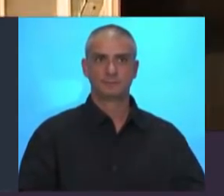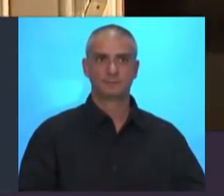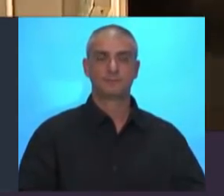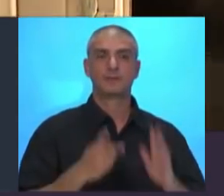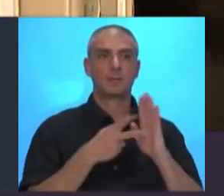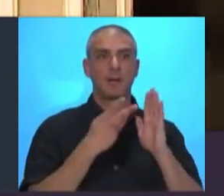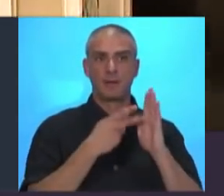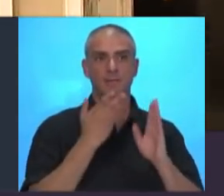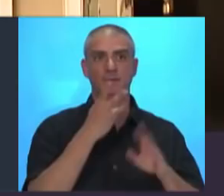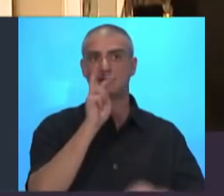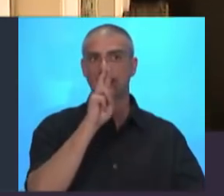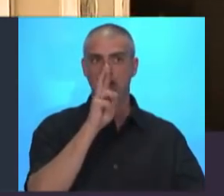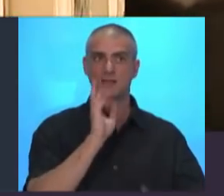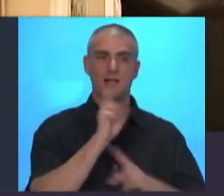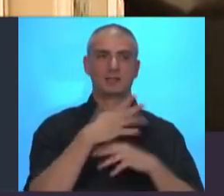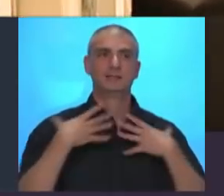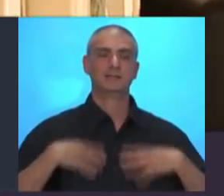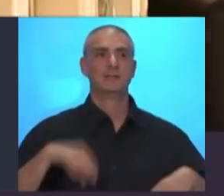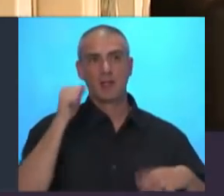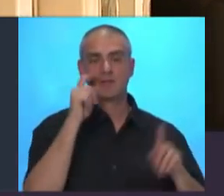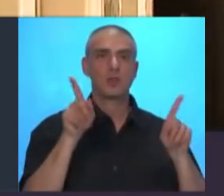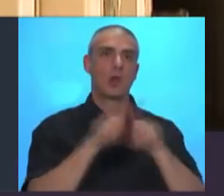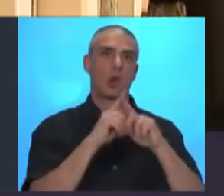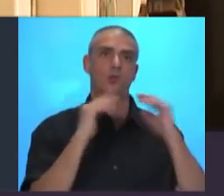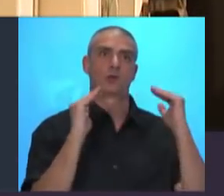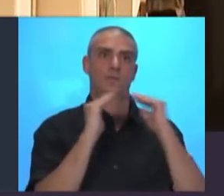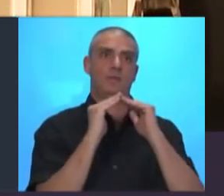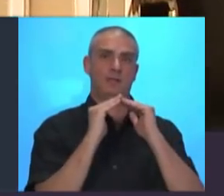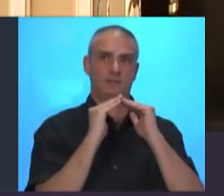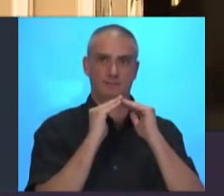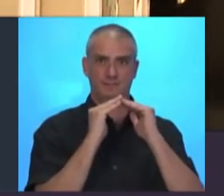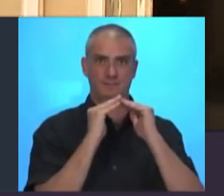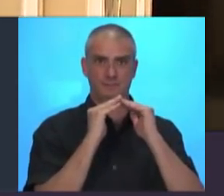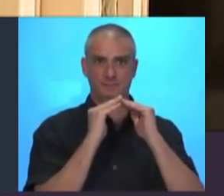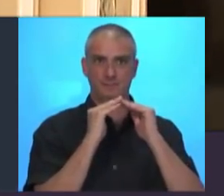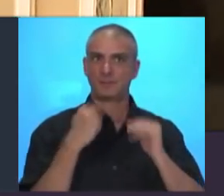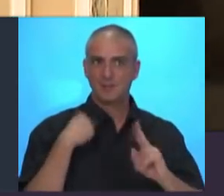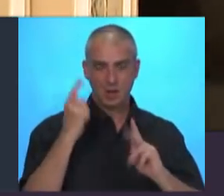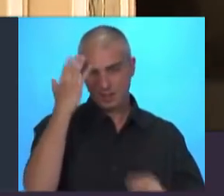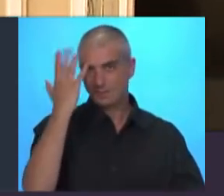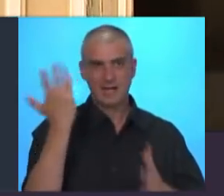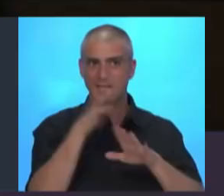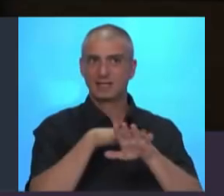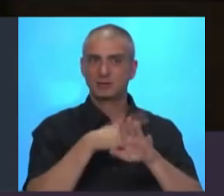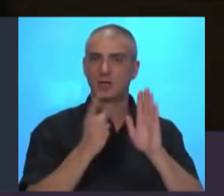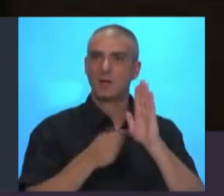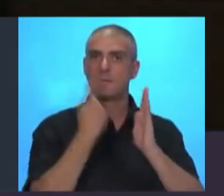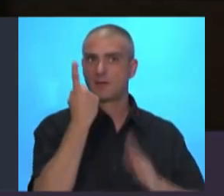פעמיים נכנסה רינאל בשמלה לבנה לאותו הבית. אני יכול לדמיין איך הרגשת בפעם